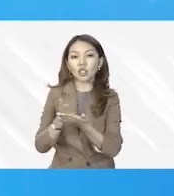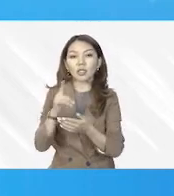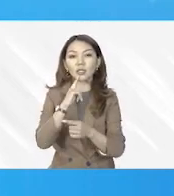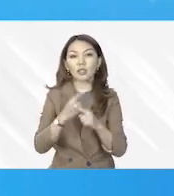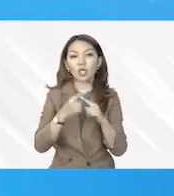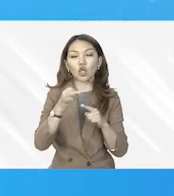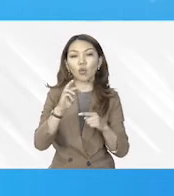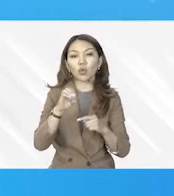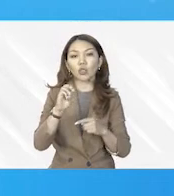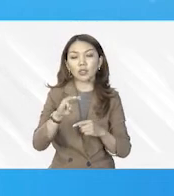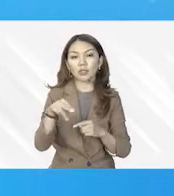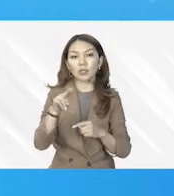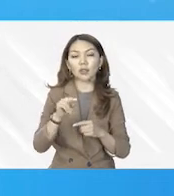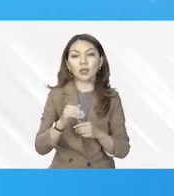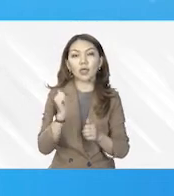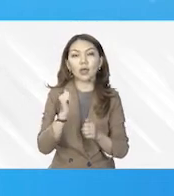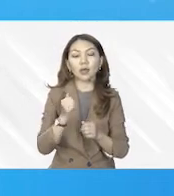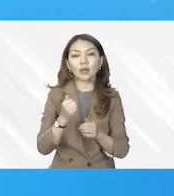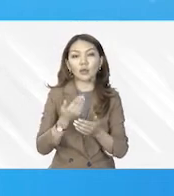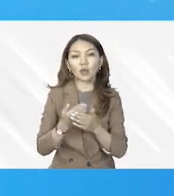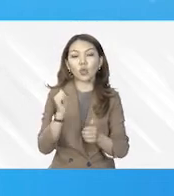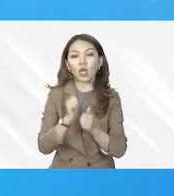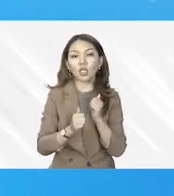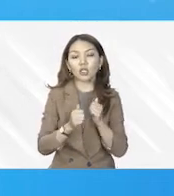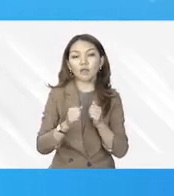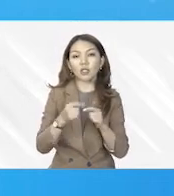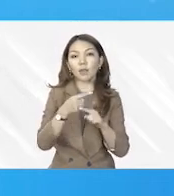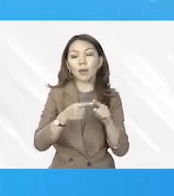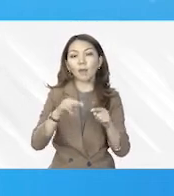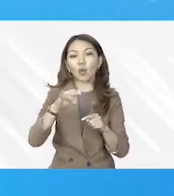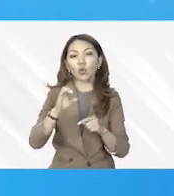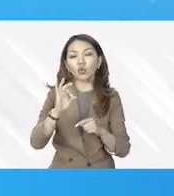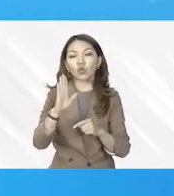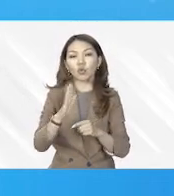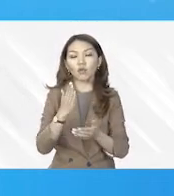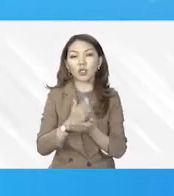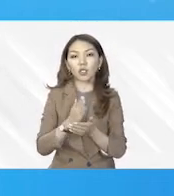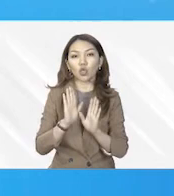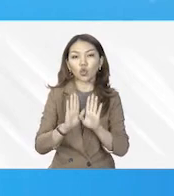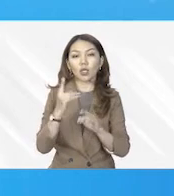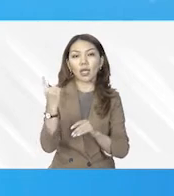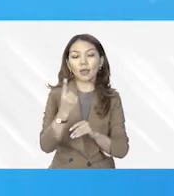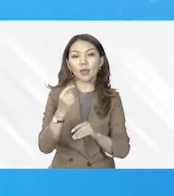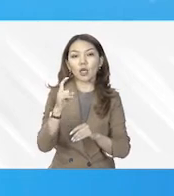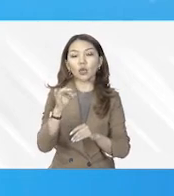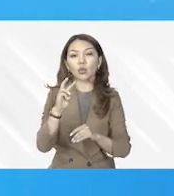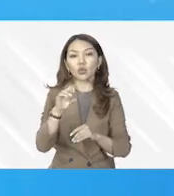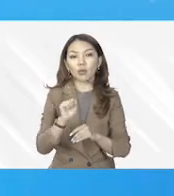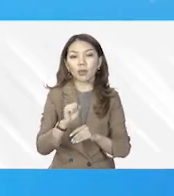образом, у каждого из полюсов оказывается только одна хромосома из гомологичной